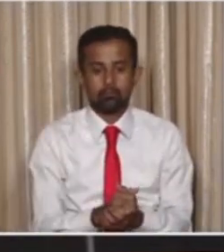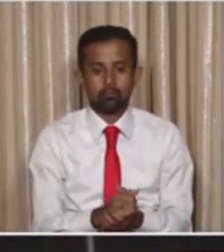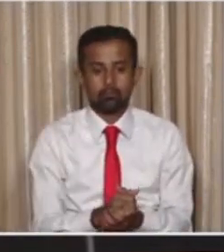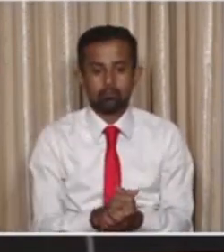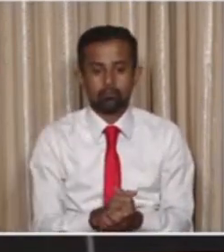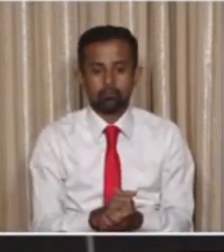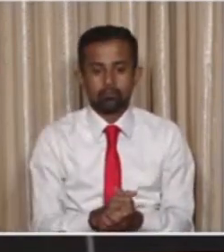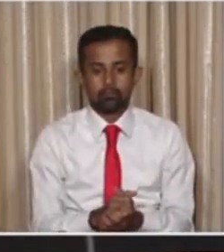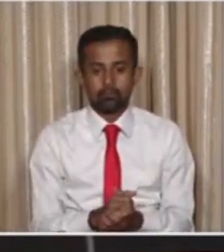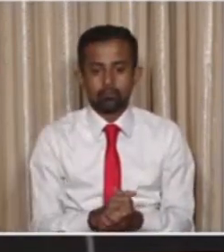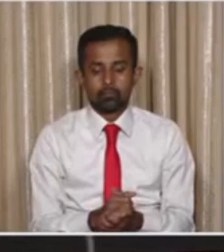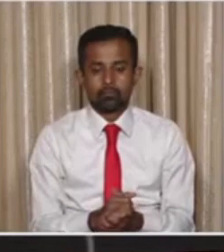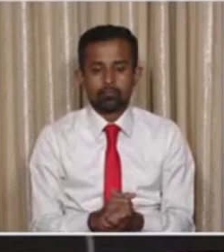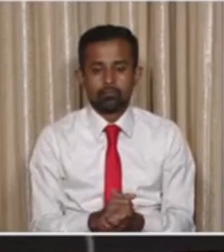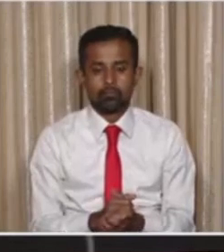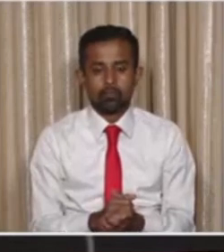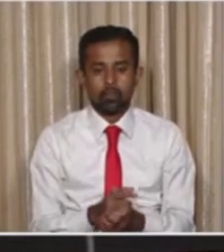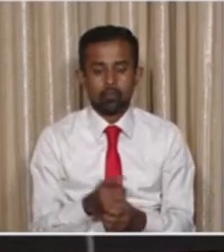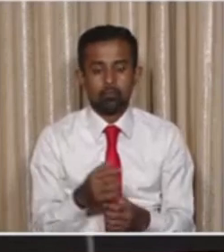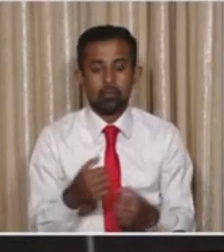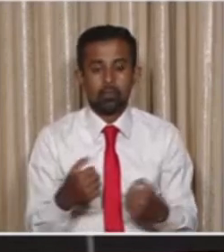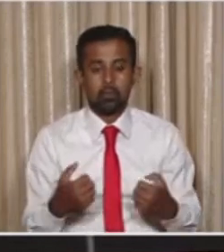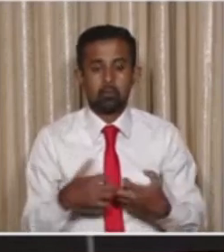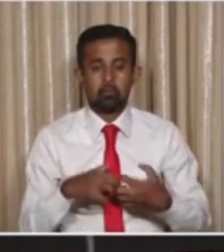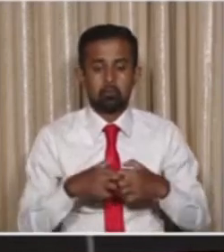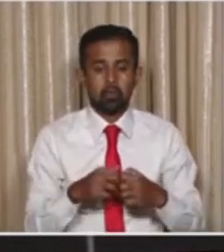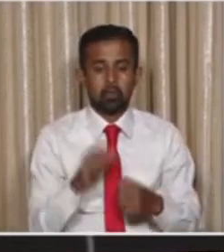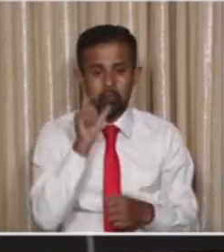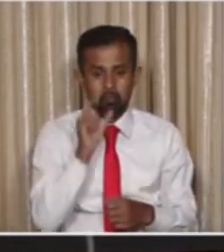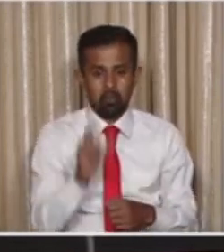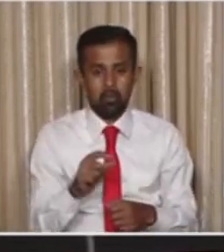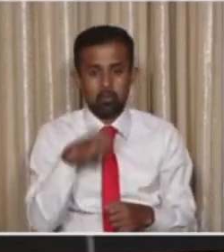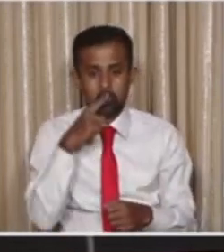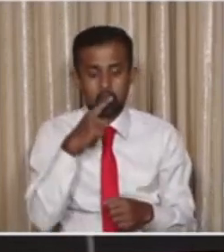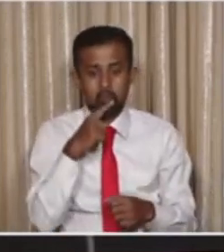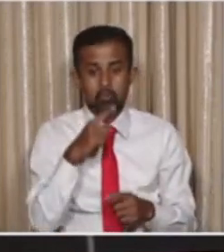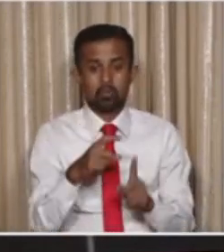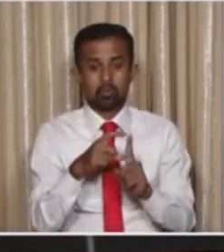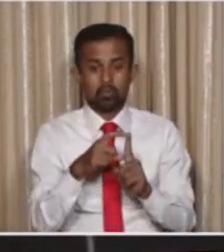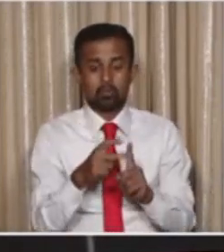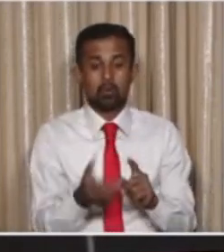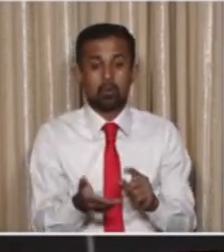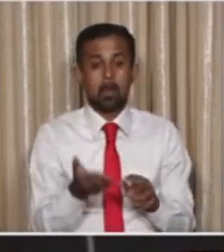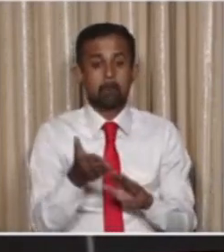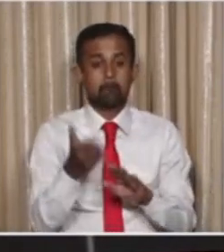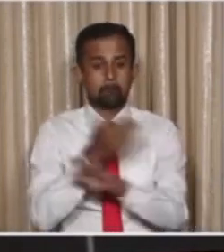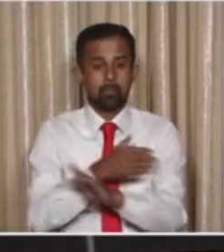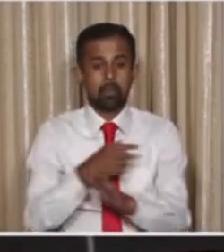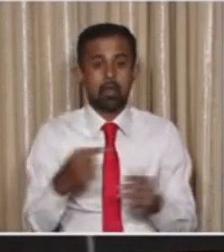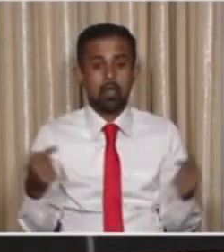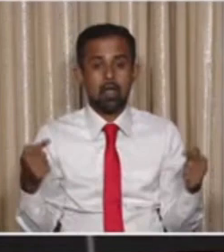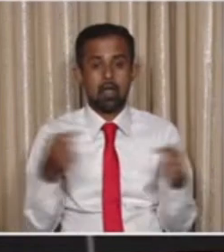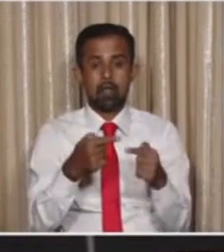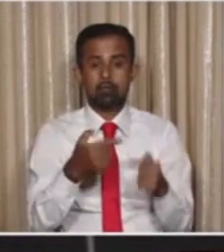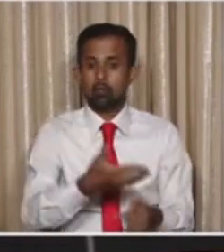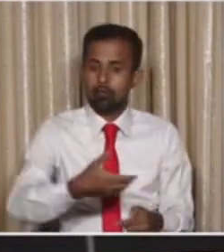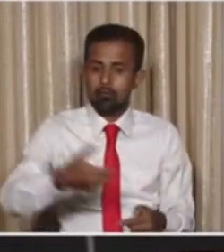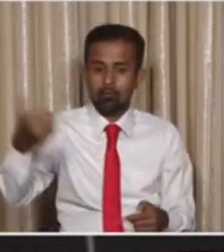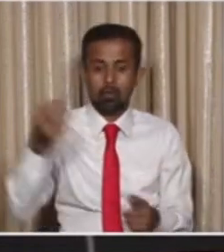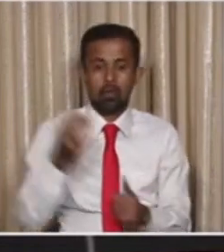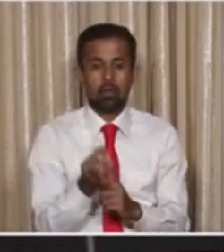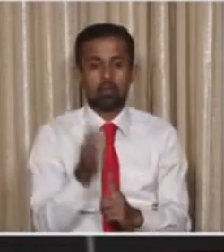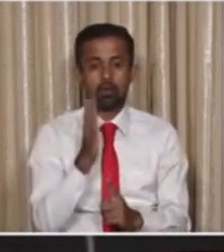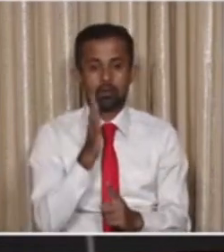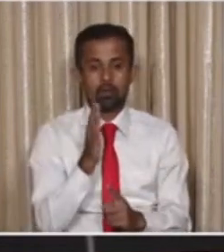රඳවා තිබීමේ තනතුරුවා ගැනීමේ තියෙන අනතුරුදායක බව සලකා මුහුද රළුවන්නට පෙර නැව ලංකා මුහුදු තීරයෙන් ඉවත් කරන ලෙස